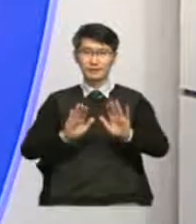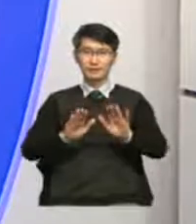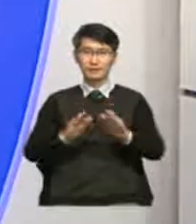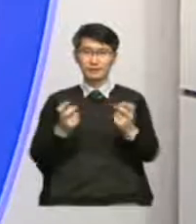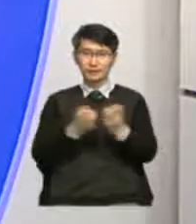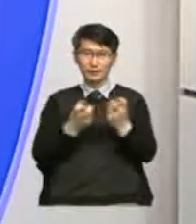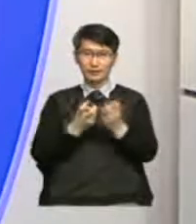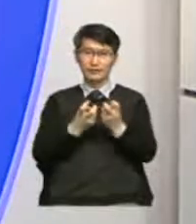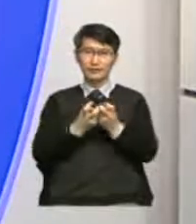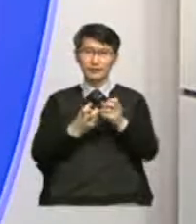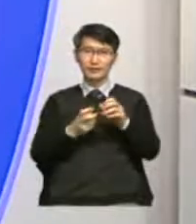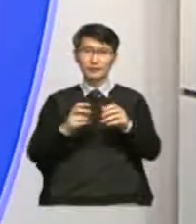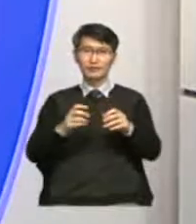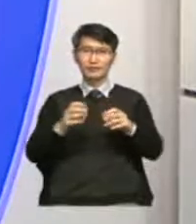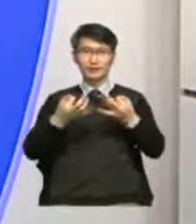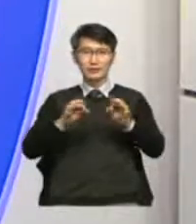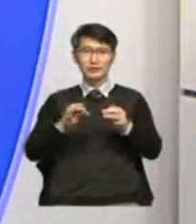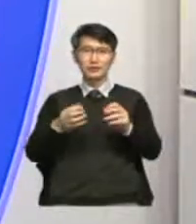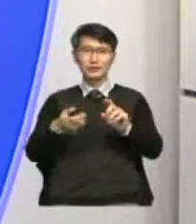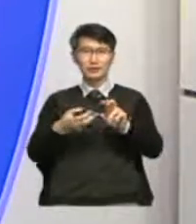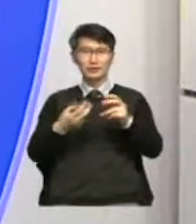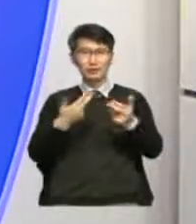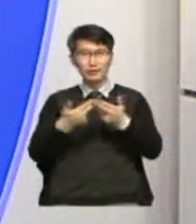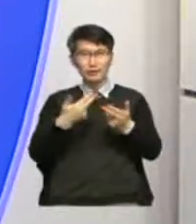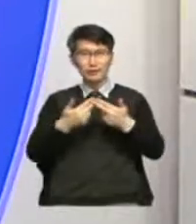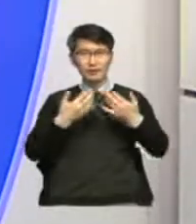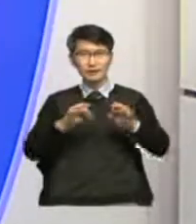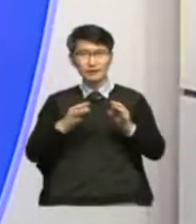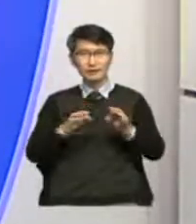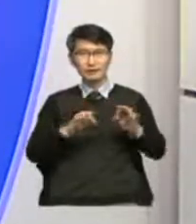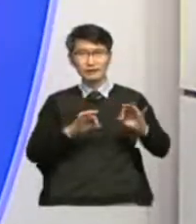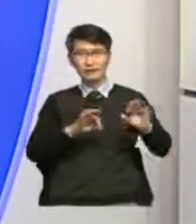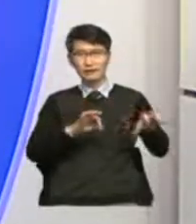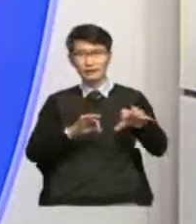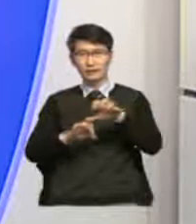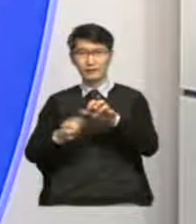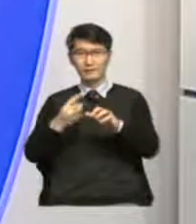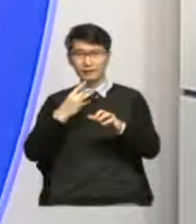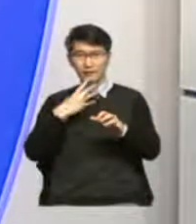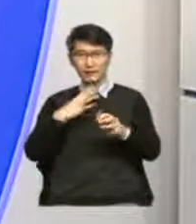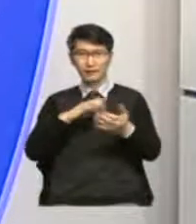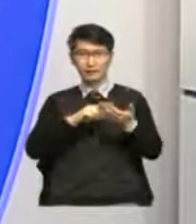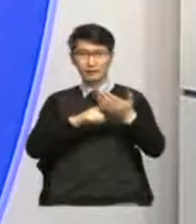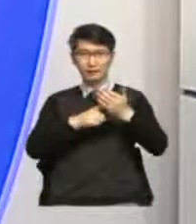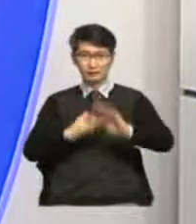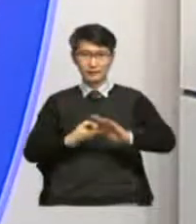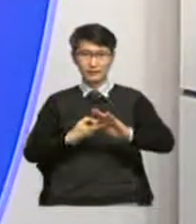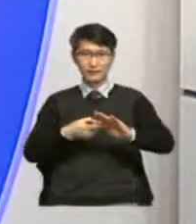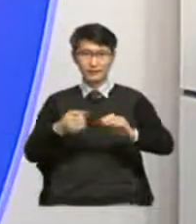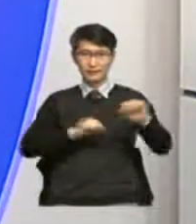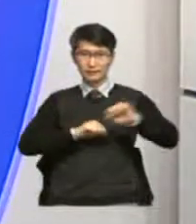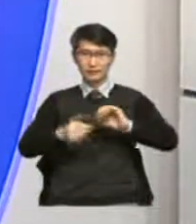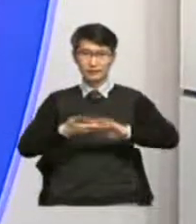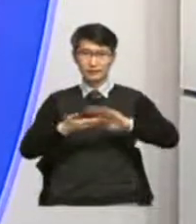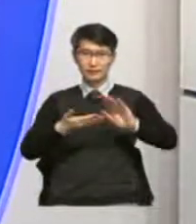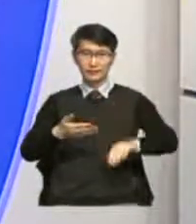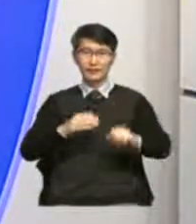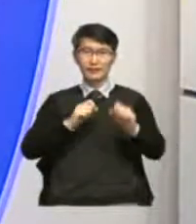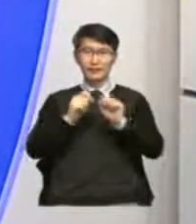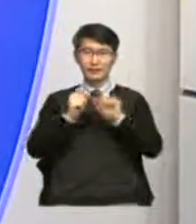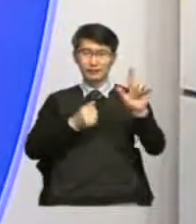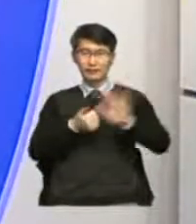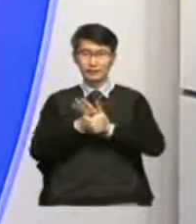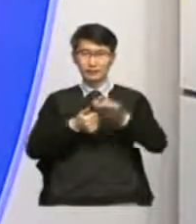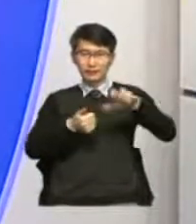조치는 여신금융협회 소속 카드사와 은행 등 일부 기관에서만 시행될 것으로 알려지고 있습니다. 이 대부분의